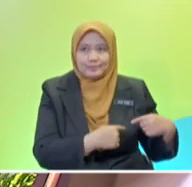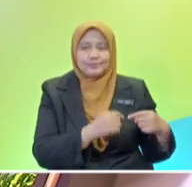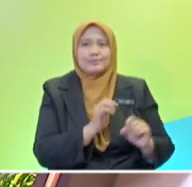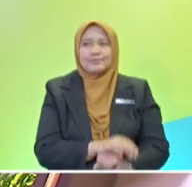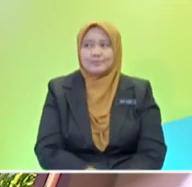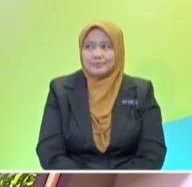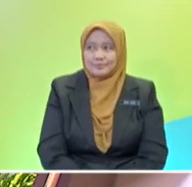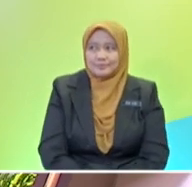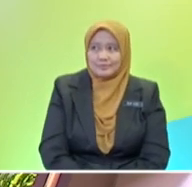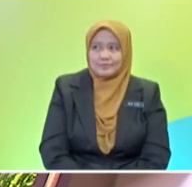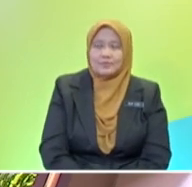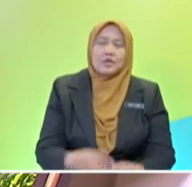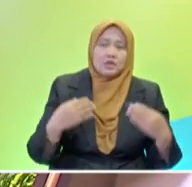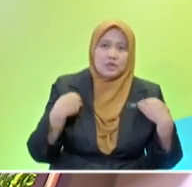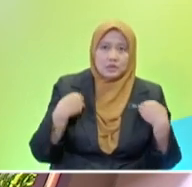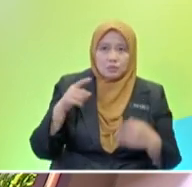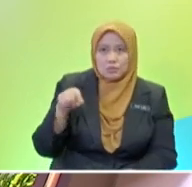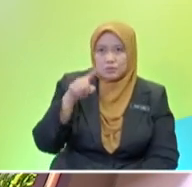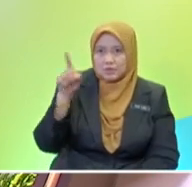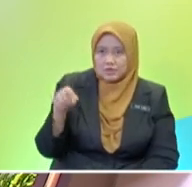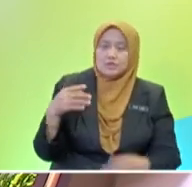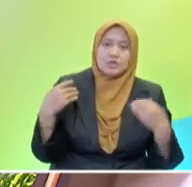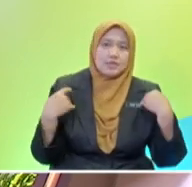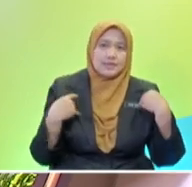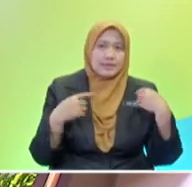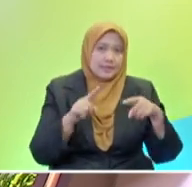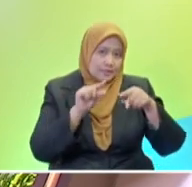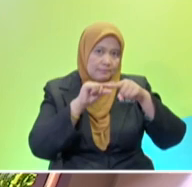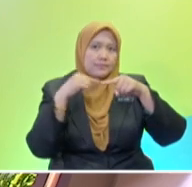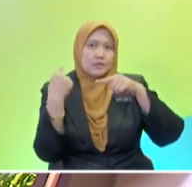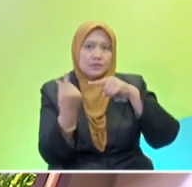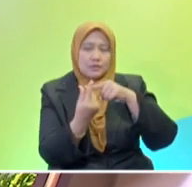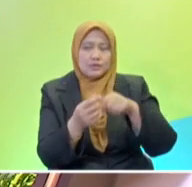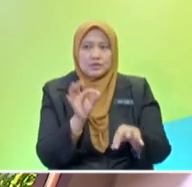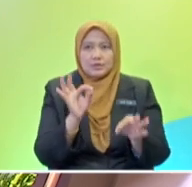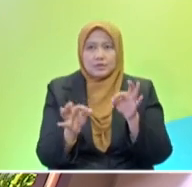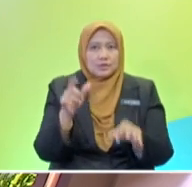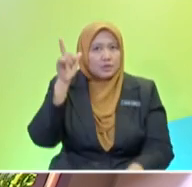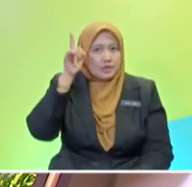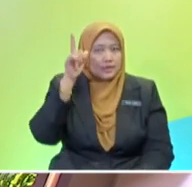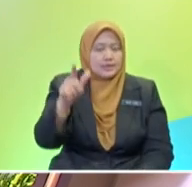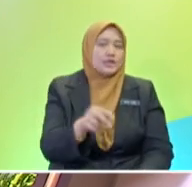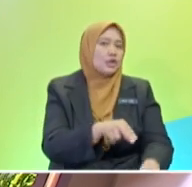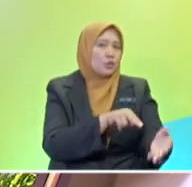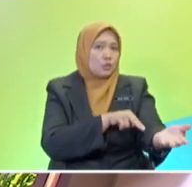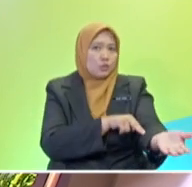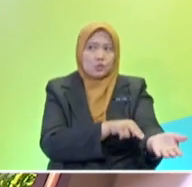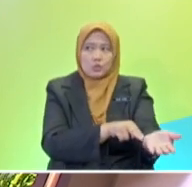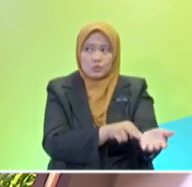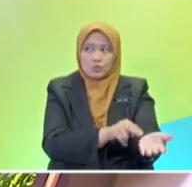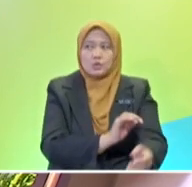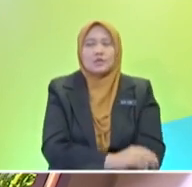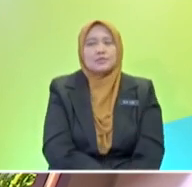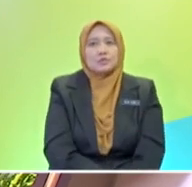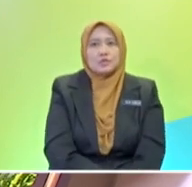sikit. Macam bulat pun ada, macam pucuk pun. Kan? Kalau tengok urat pun kan dari atas ke bawah macam melengkung kan? Tu dia nak kenal